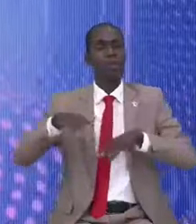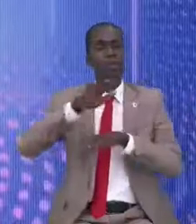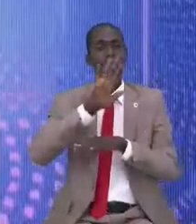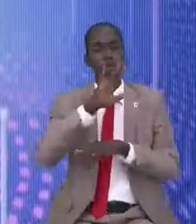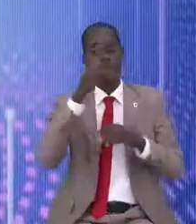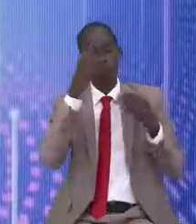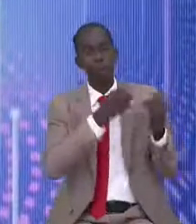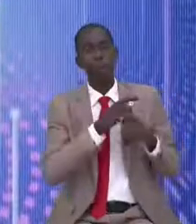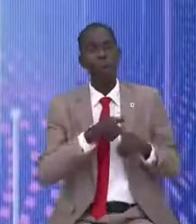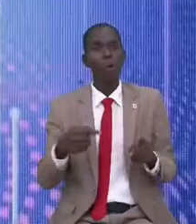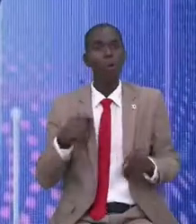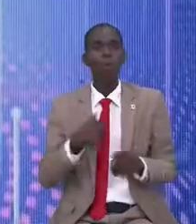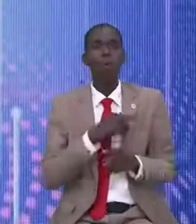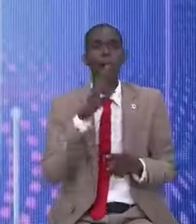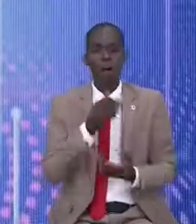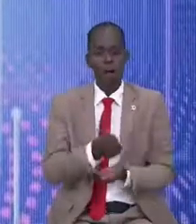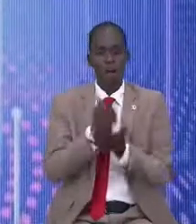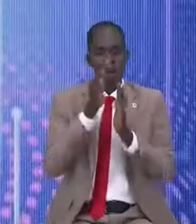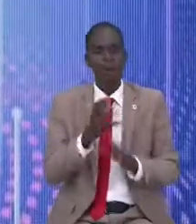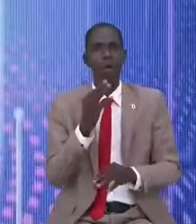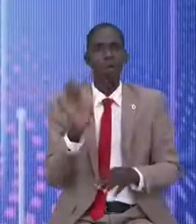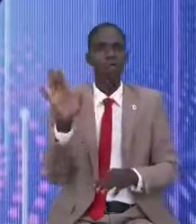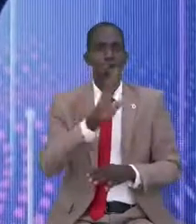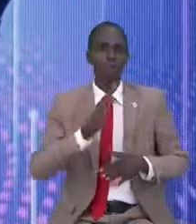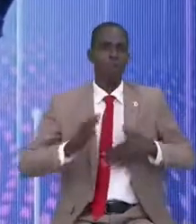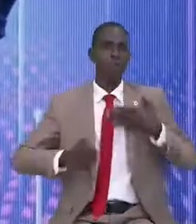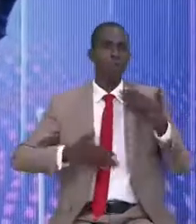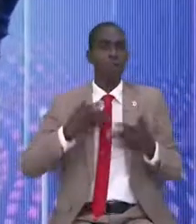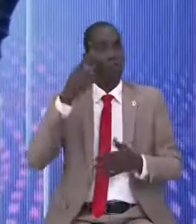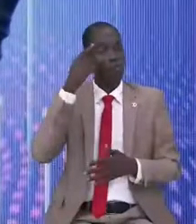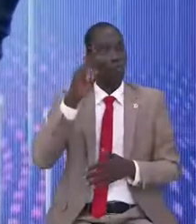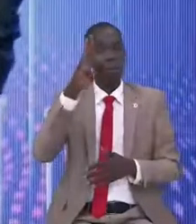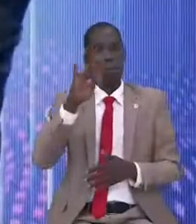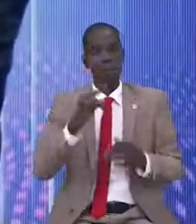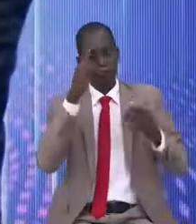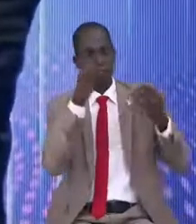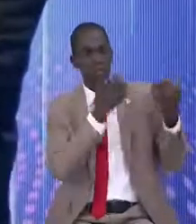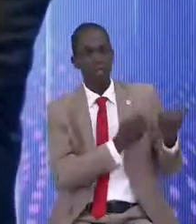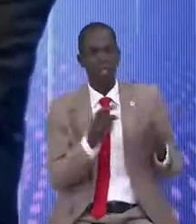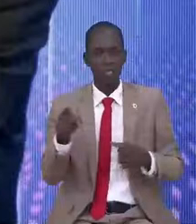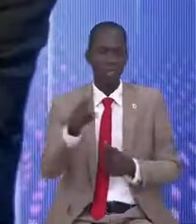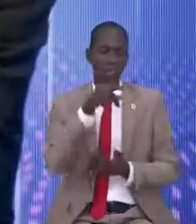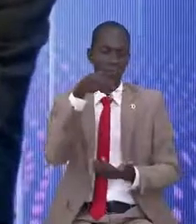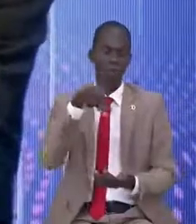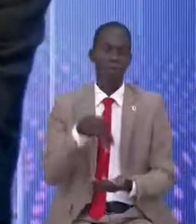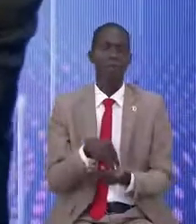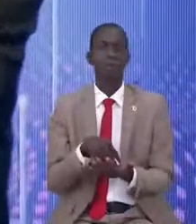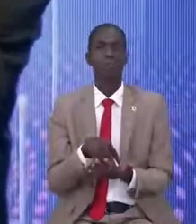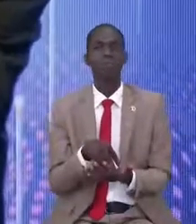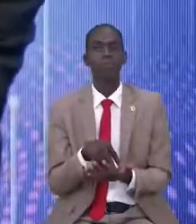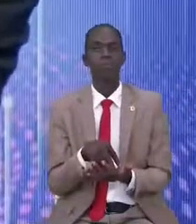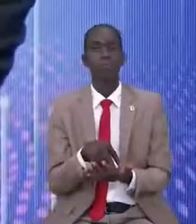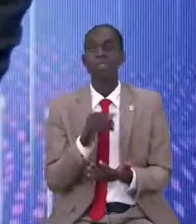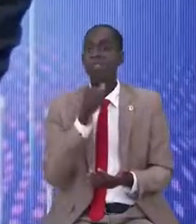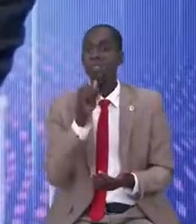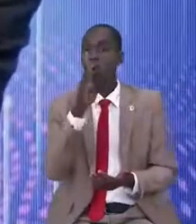Et ce n'est pas que nous dominions sur votre foi, mais nous contribuons à votre joie, car vous êtes ferme dans la foi.